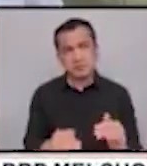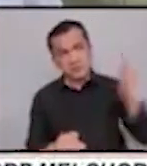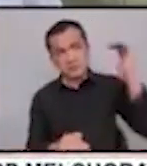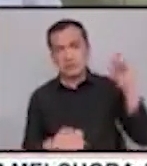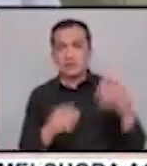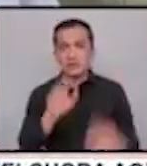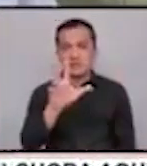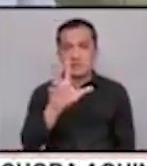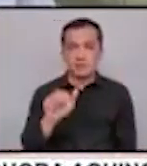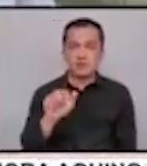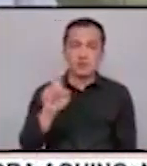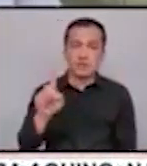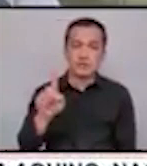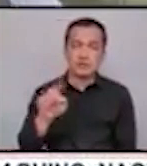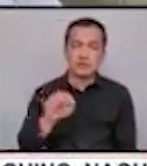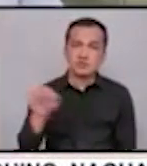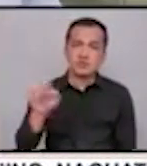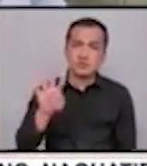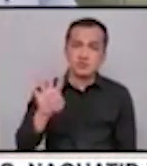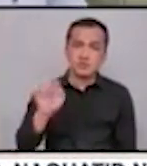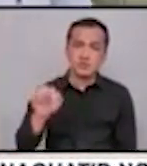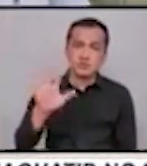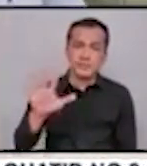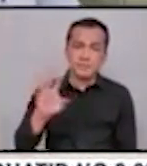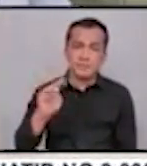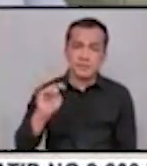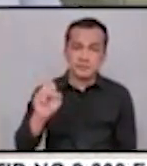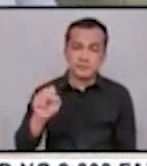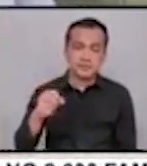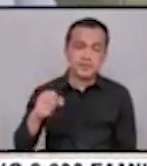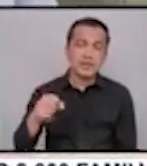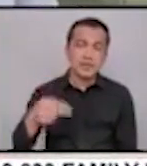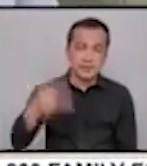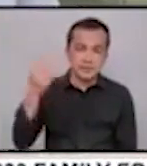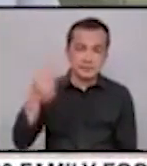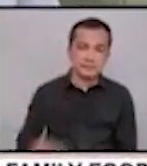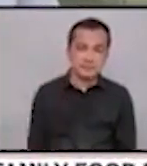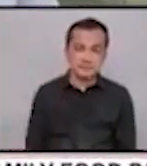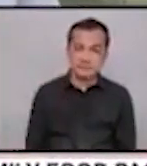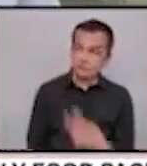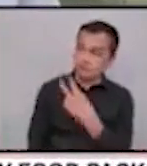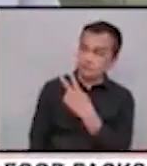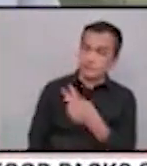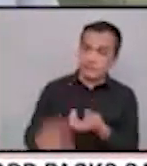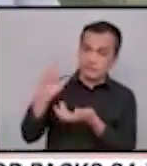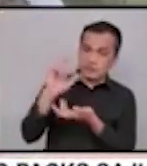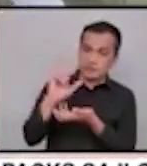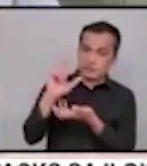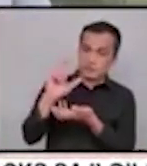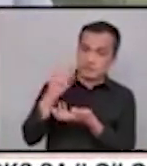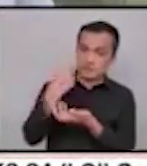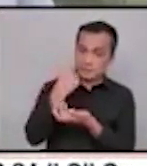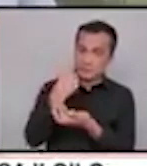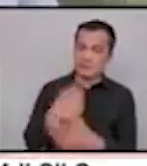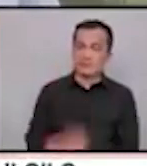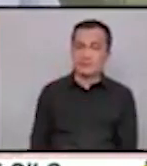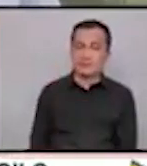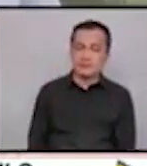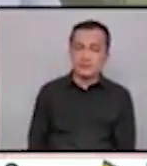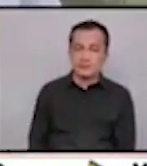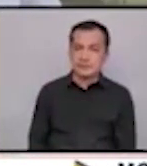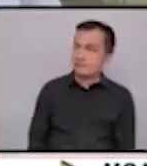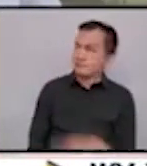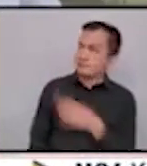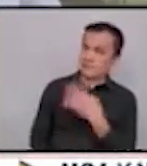4.5 meters ang taas. Ito ang itsura ng ating kalangitan sa Metro Manila na kunang ko kanina lang. Sa mga oras ito, wala tayong namamataang